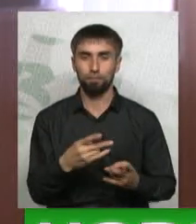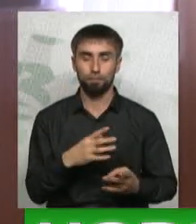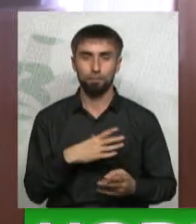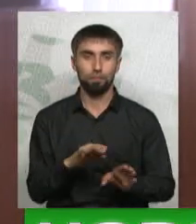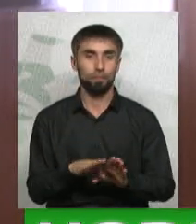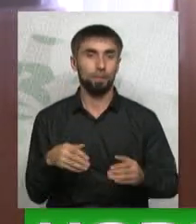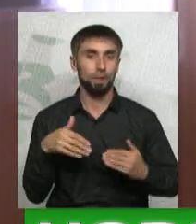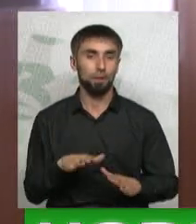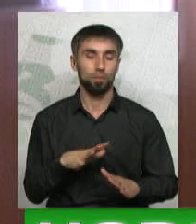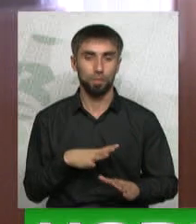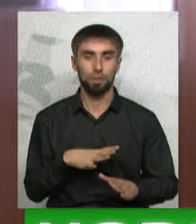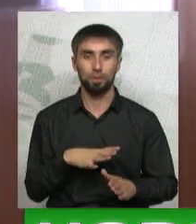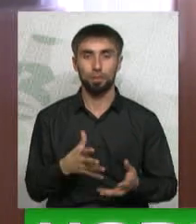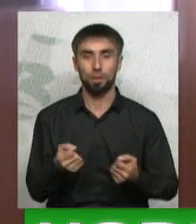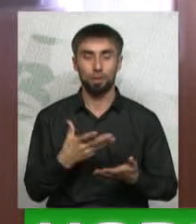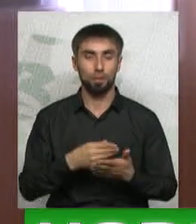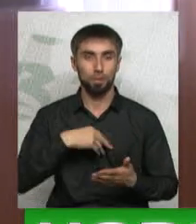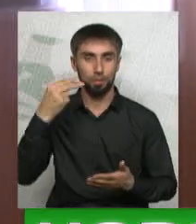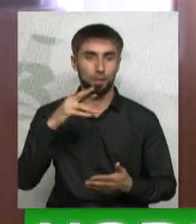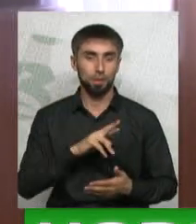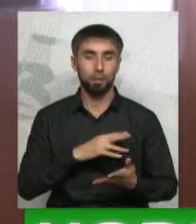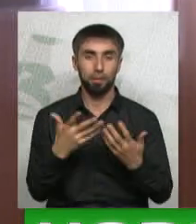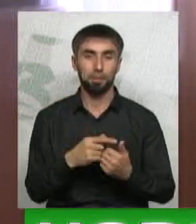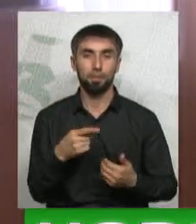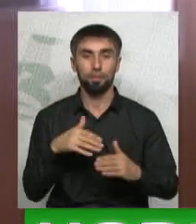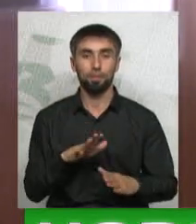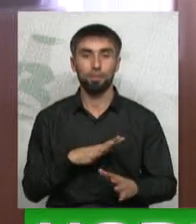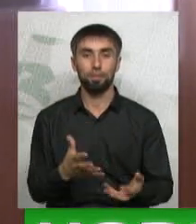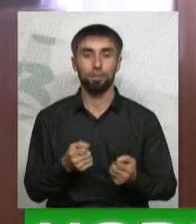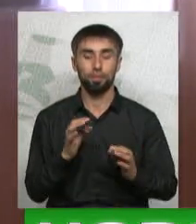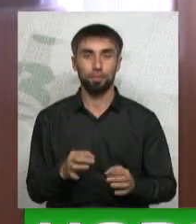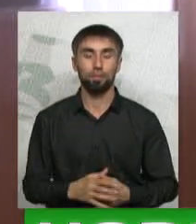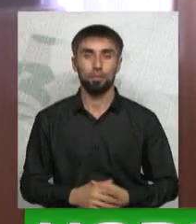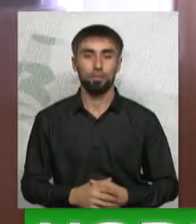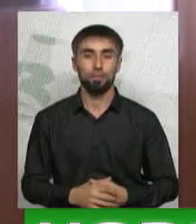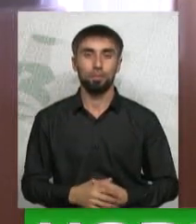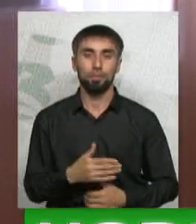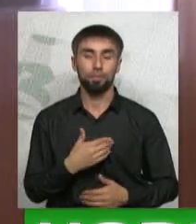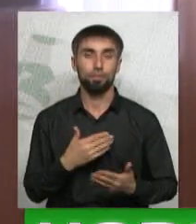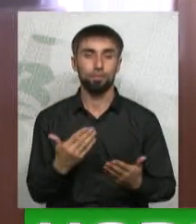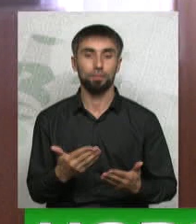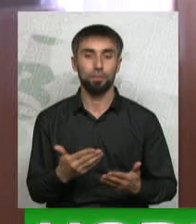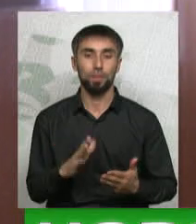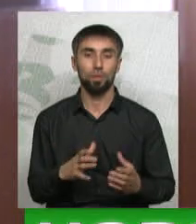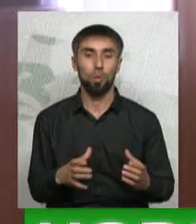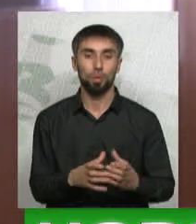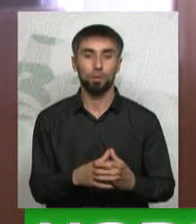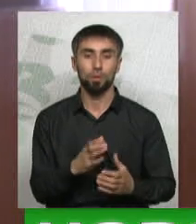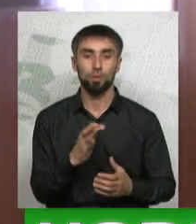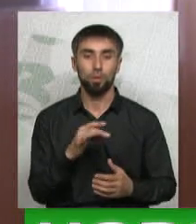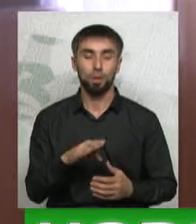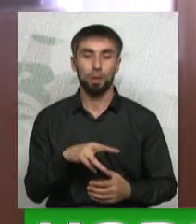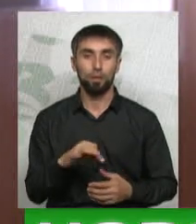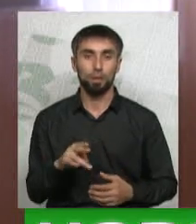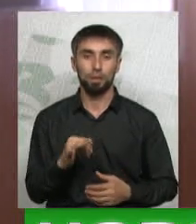такое решение было принято нашим президентом. И я считаю, что решение было принято правильно. Мы сегодня с общественным советом МВД и